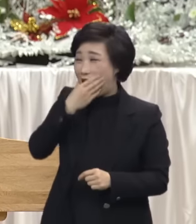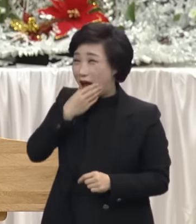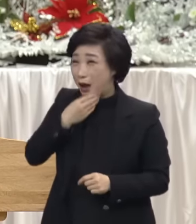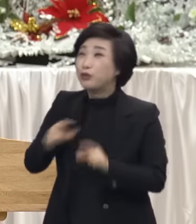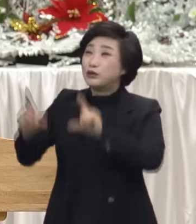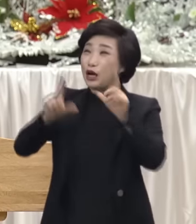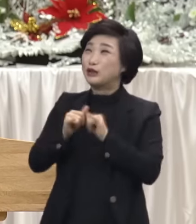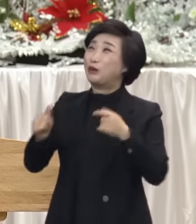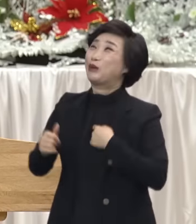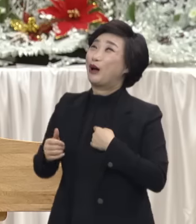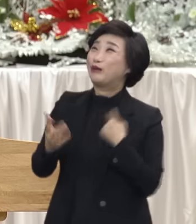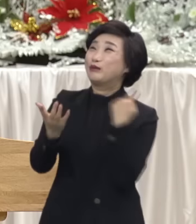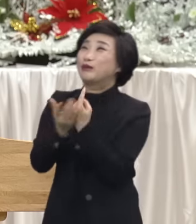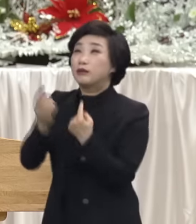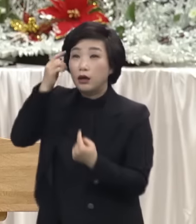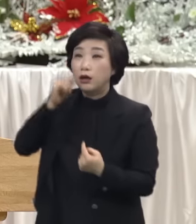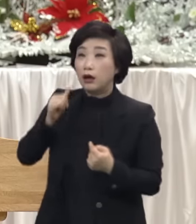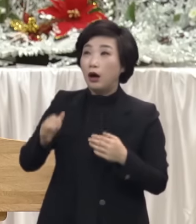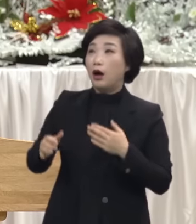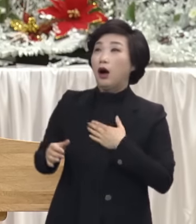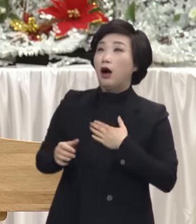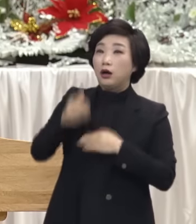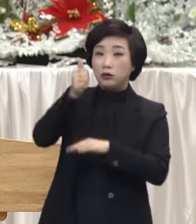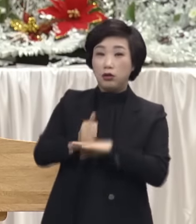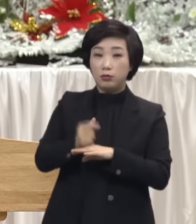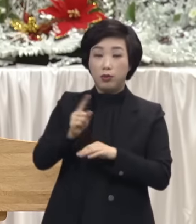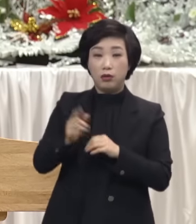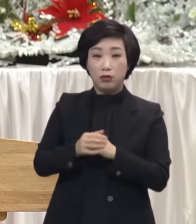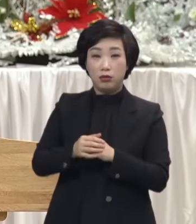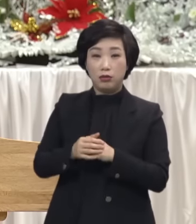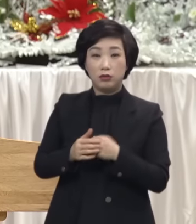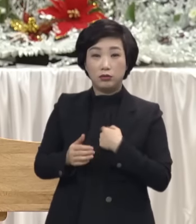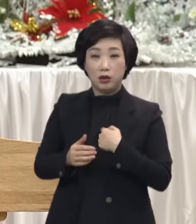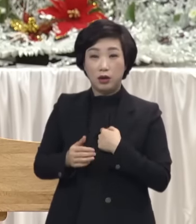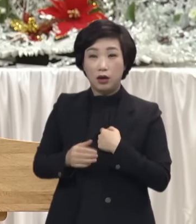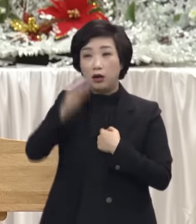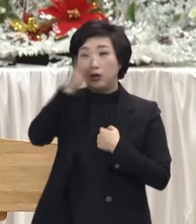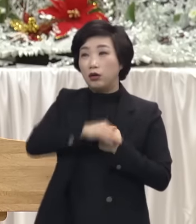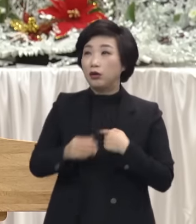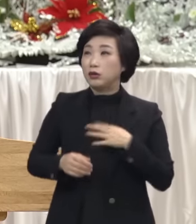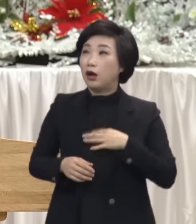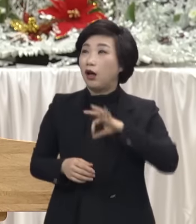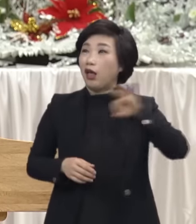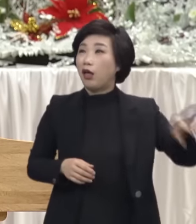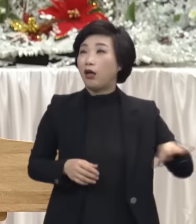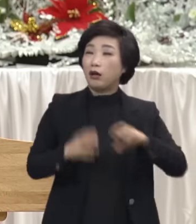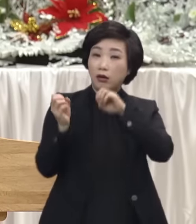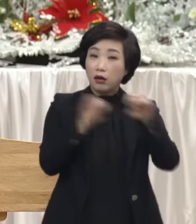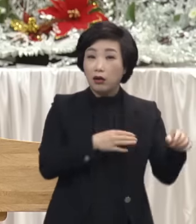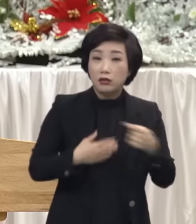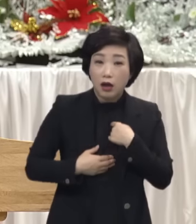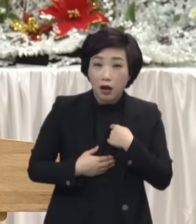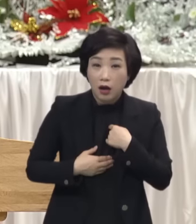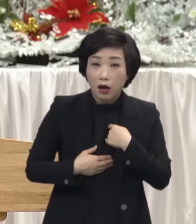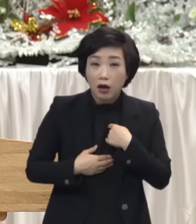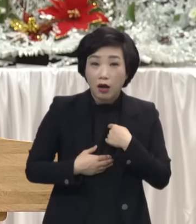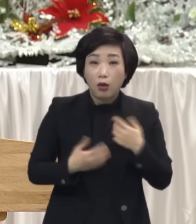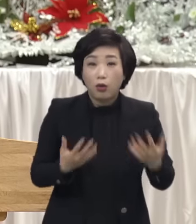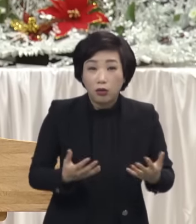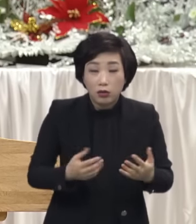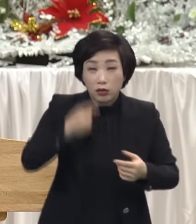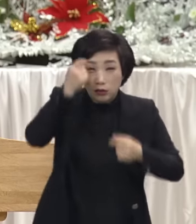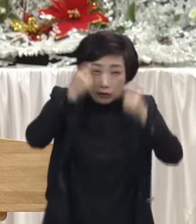살째 대열에 낀 줄 알았더니 결국은 마지막에 내가 쭉정이었구나. 슬피